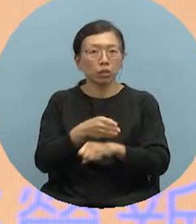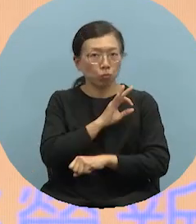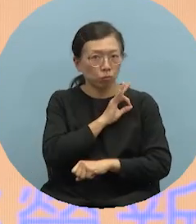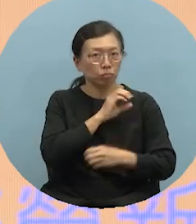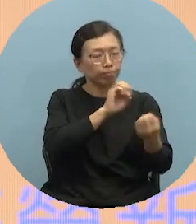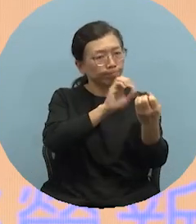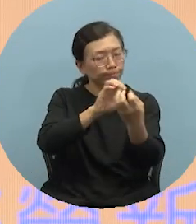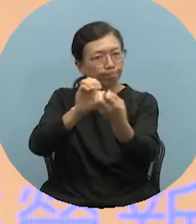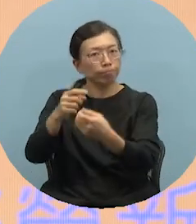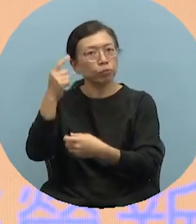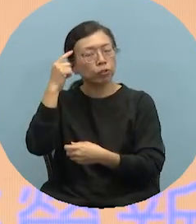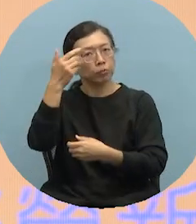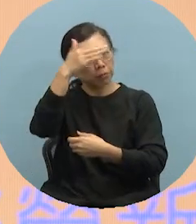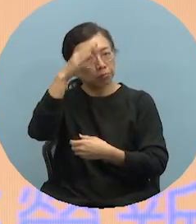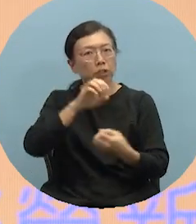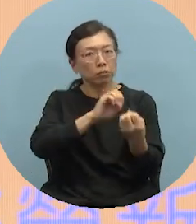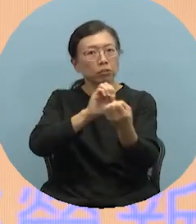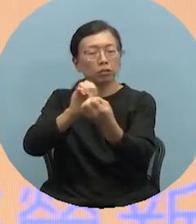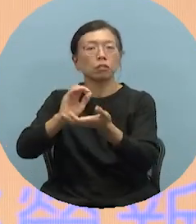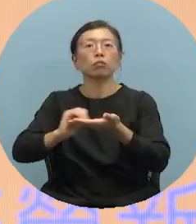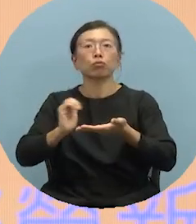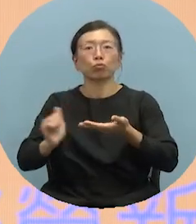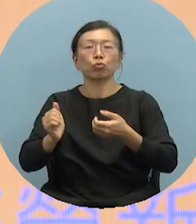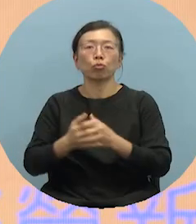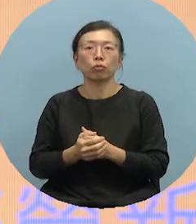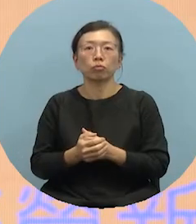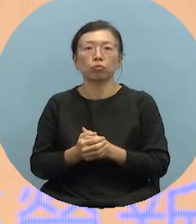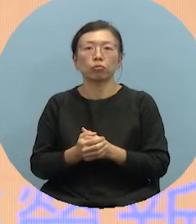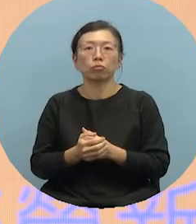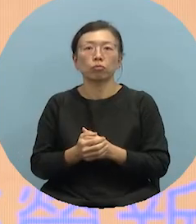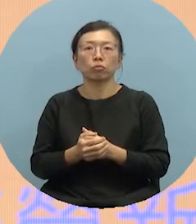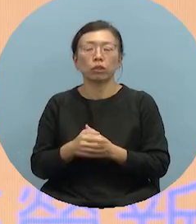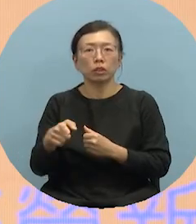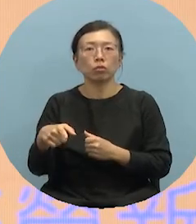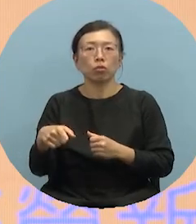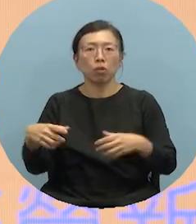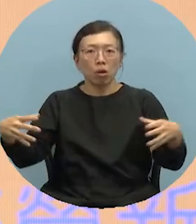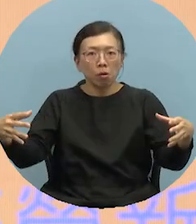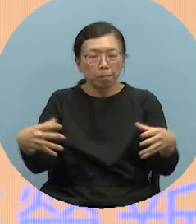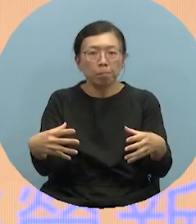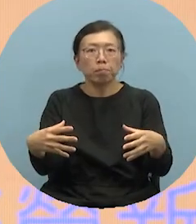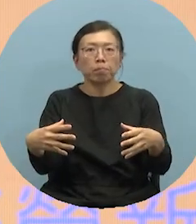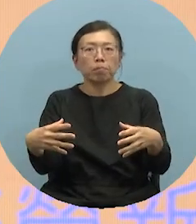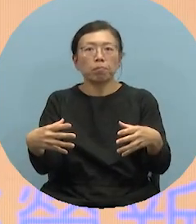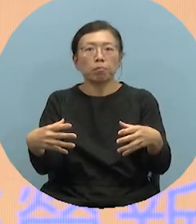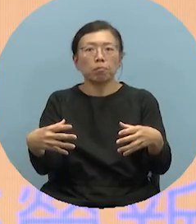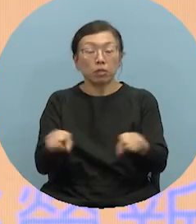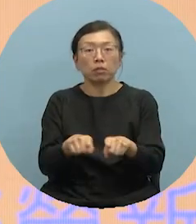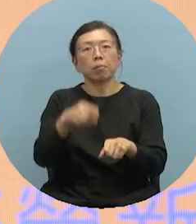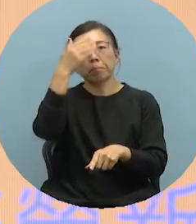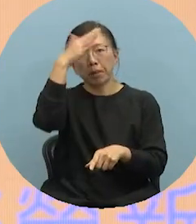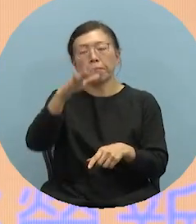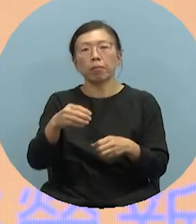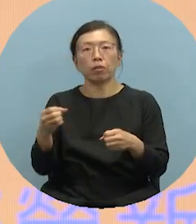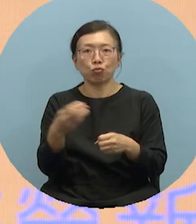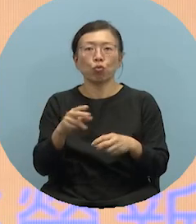嘅，有個知情嘅討論，然之後大家咧希望係可以咁咧凝聚到一個主流嘅共識咧。就再去推動